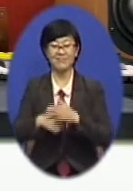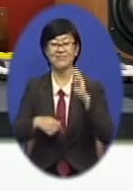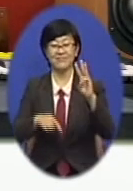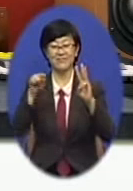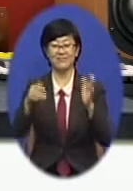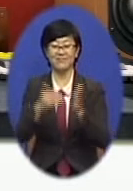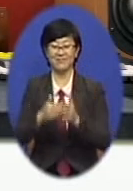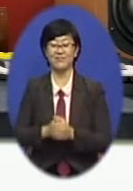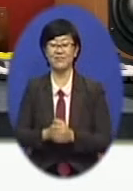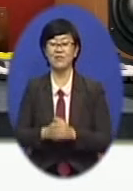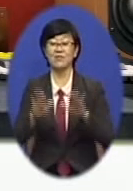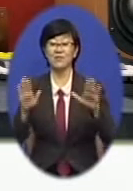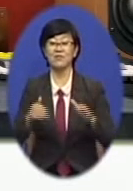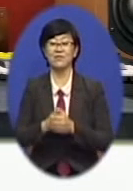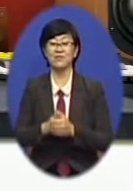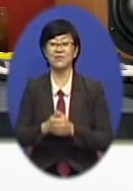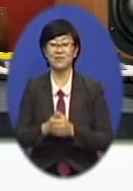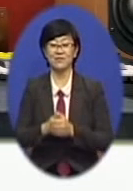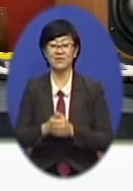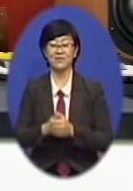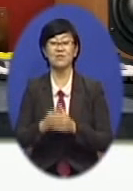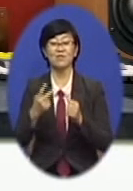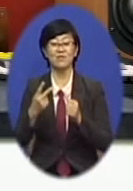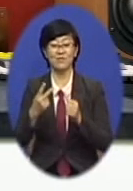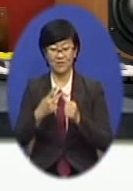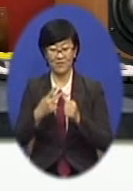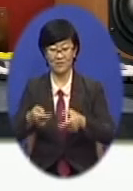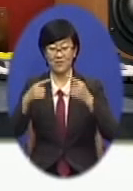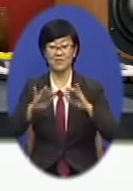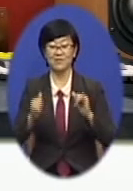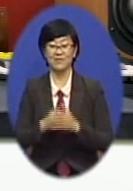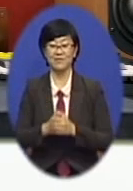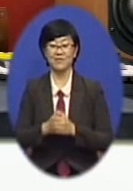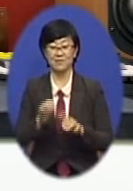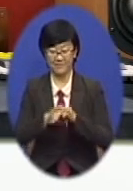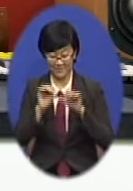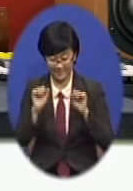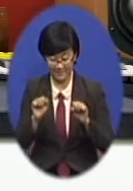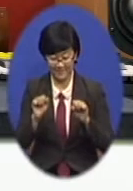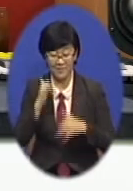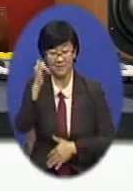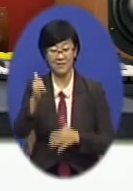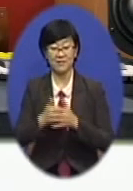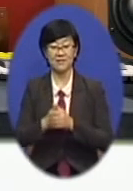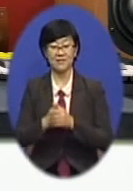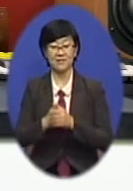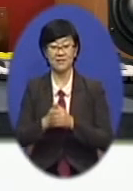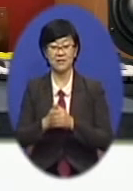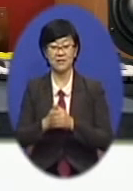누르세요. 네, 자 그럼 오늘 네. 첫 번째 즉석 참가자를 만나보도록 하겠습니다. 네. 여보세요?